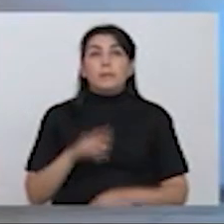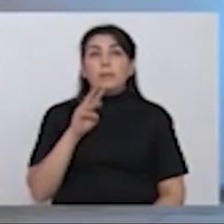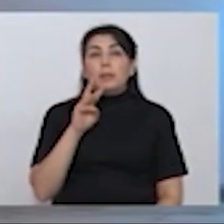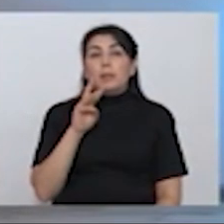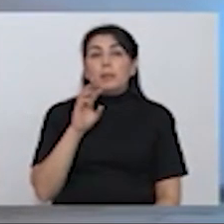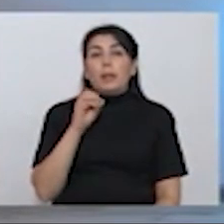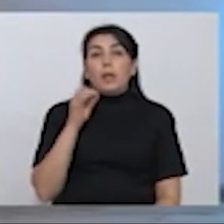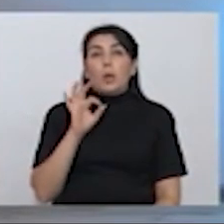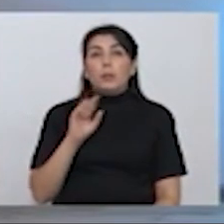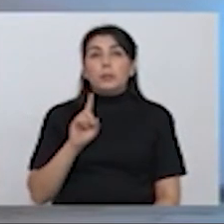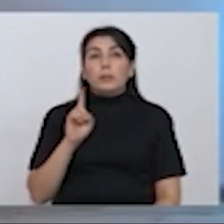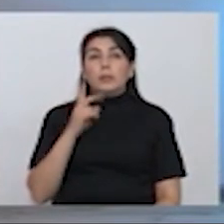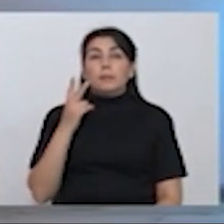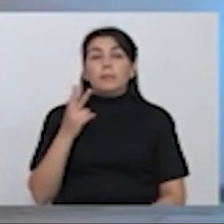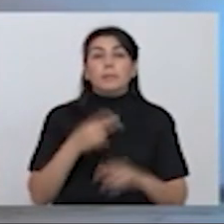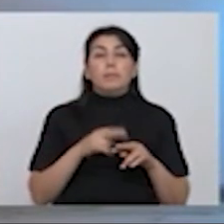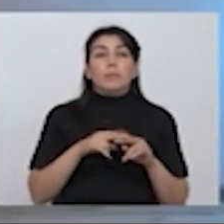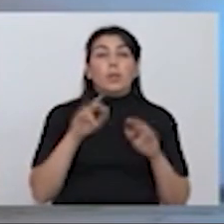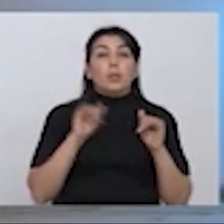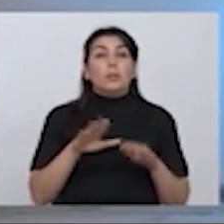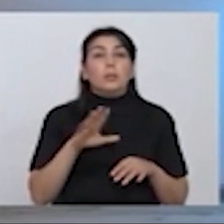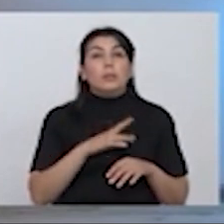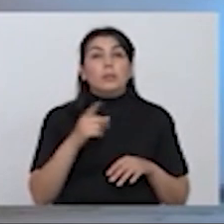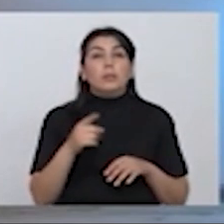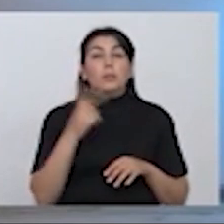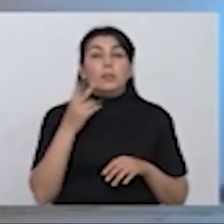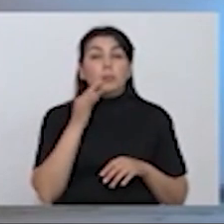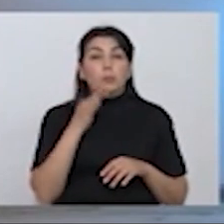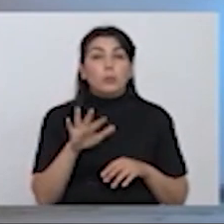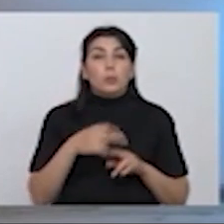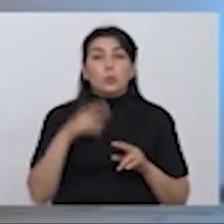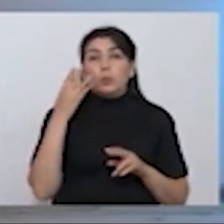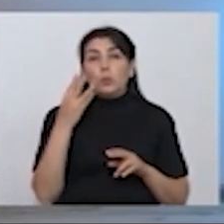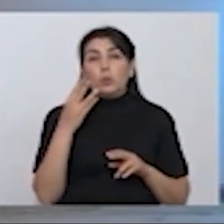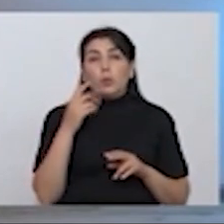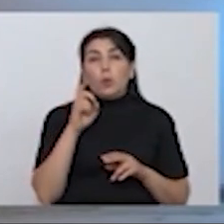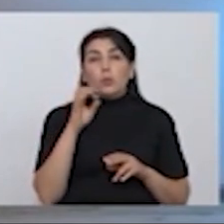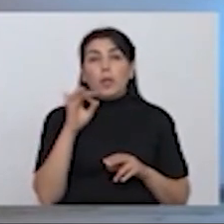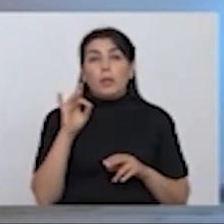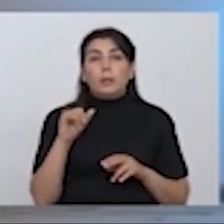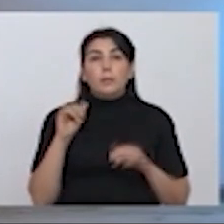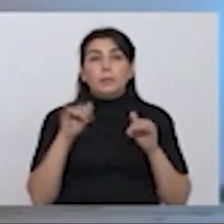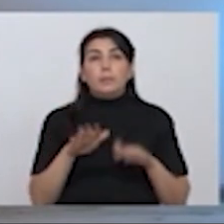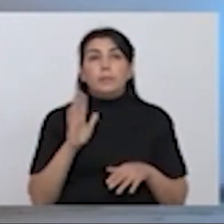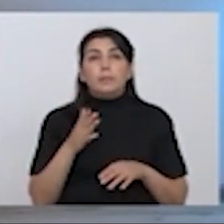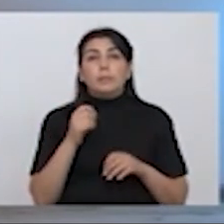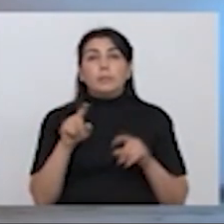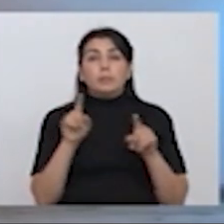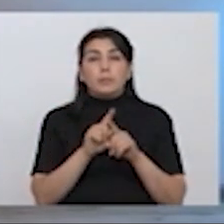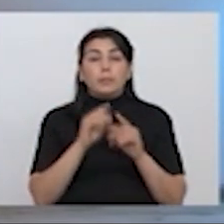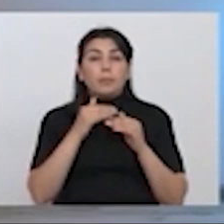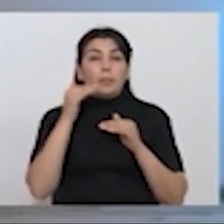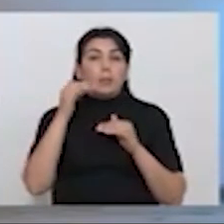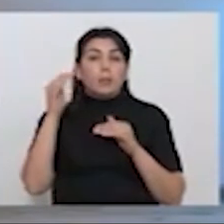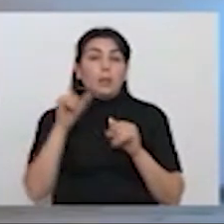Meyoz 2 jarayonida hosil bo'lgan ikkita hujayra yana ikkiga bo'linib, to'rtta hujayra hosil qiladi. Uni ham har bir